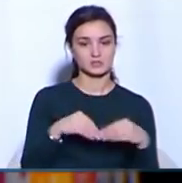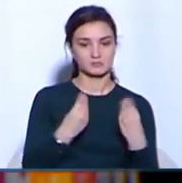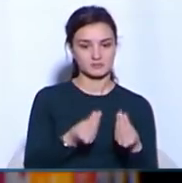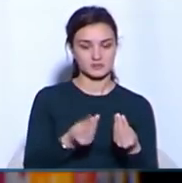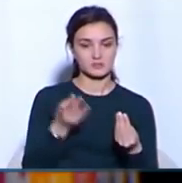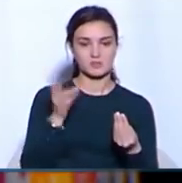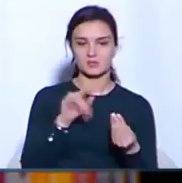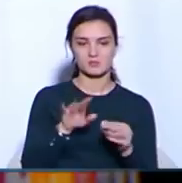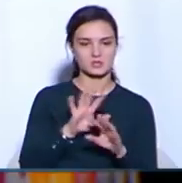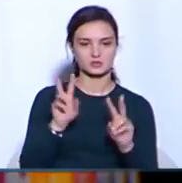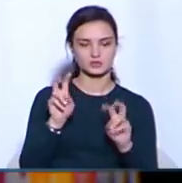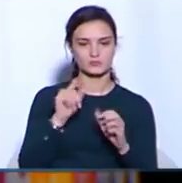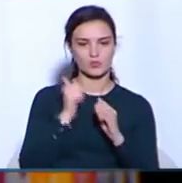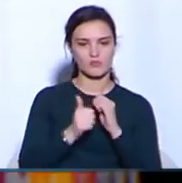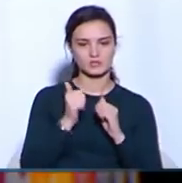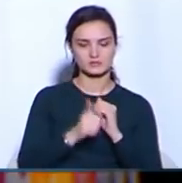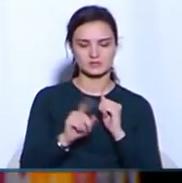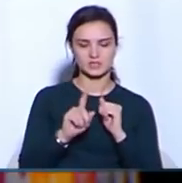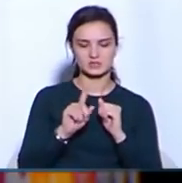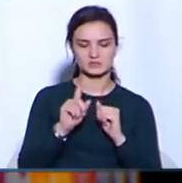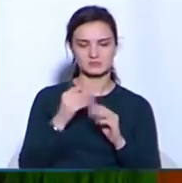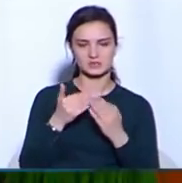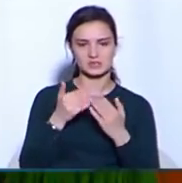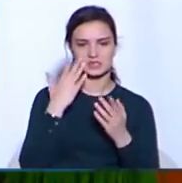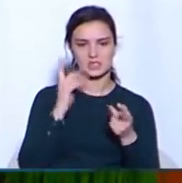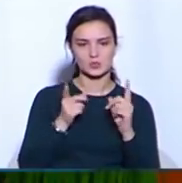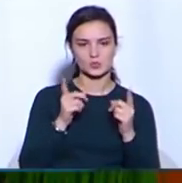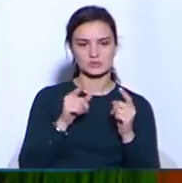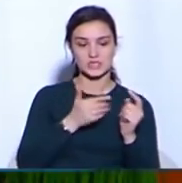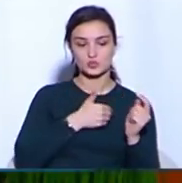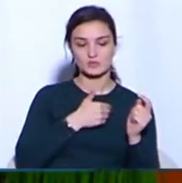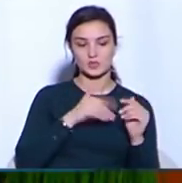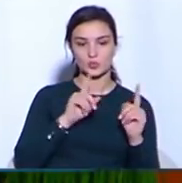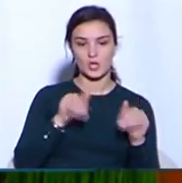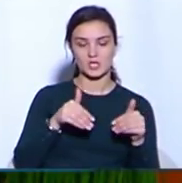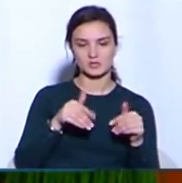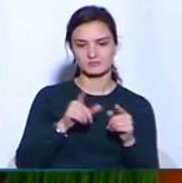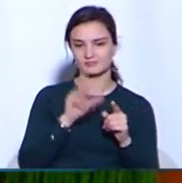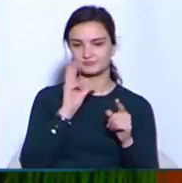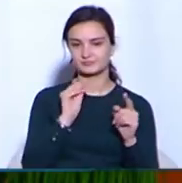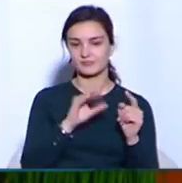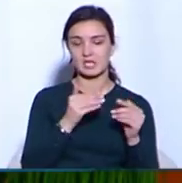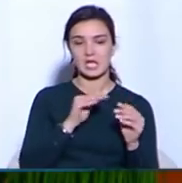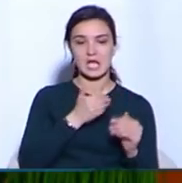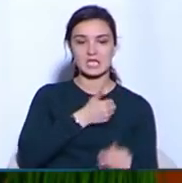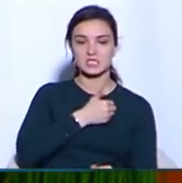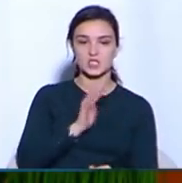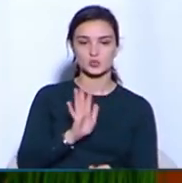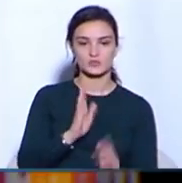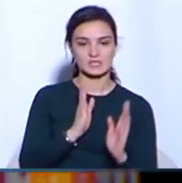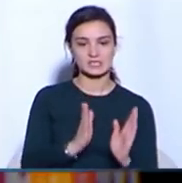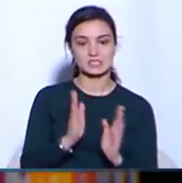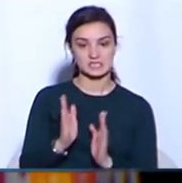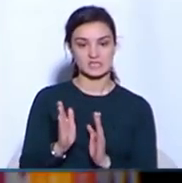არ ნიშნავს, რომ ყოველთვის თვალი დავხუჭოთ იმაზე, რაც რეალურად არ არის სასურველი, ანუ არასასურველი ქცევა არ უნდა განვამტკიცოთ